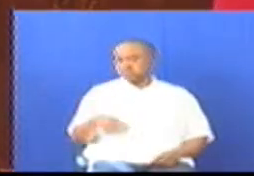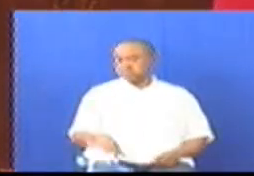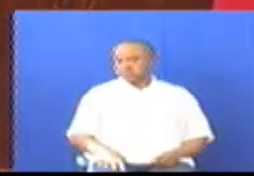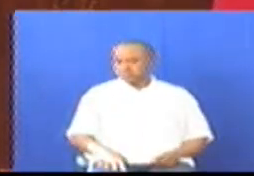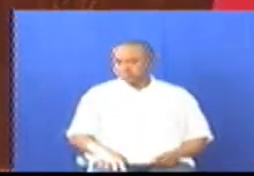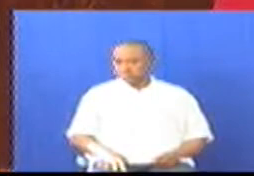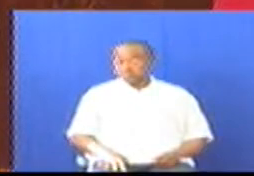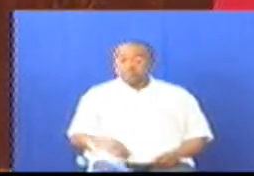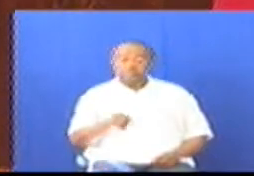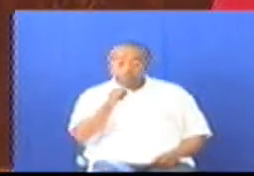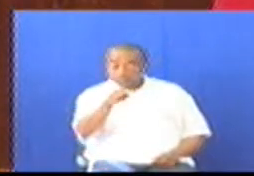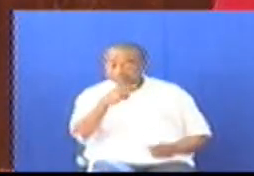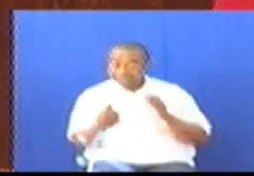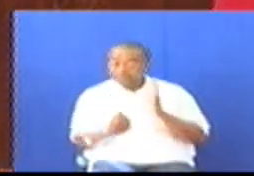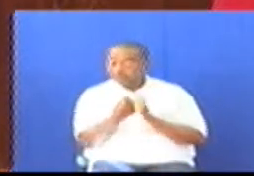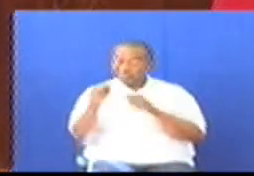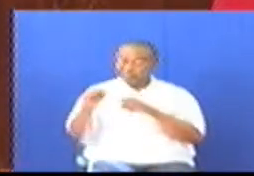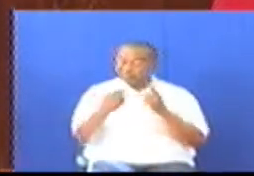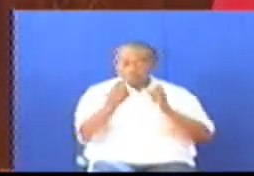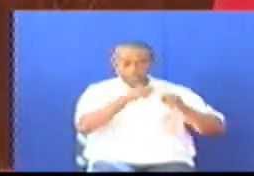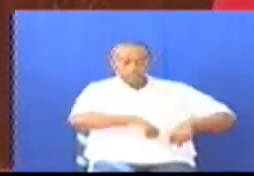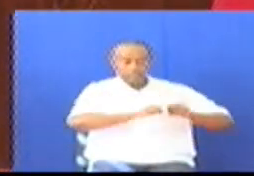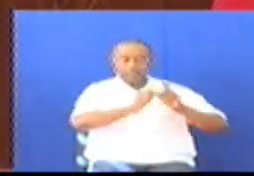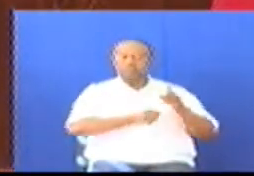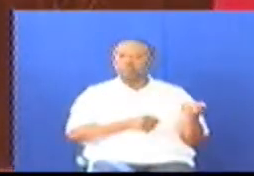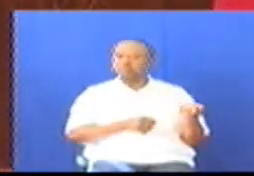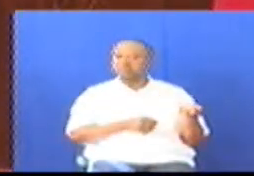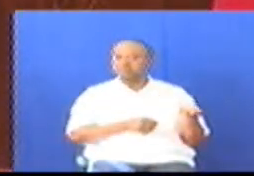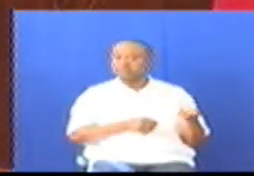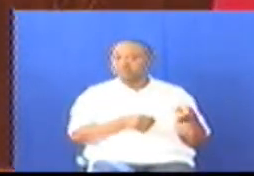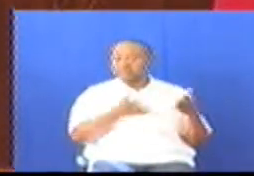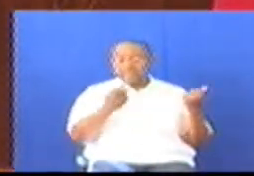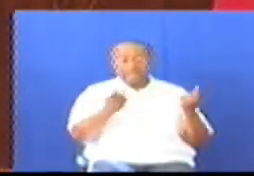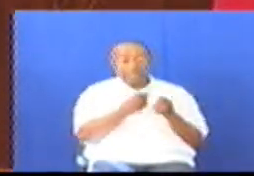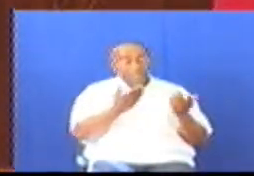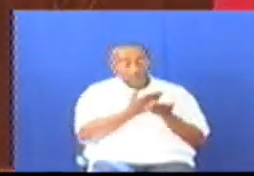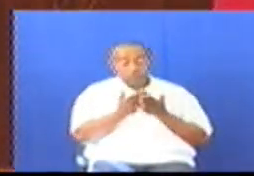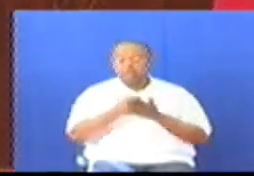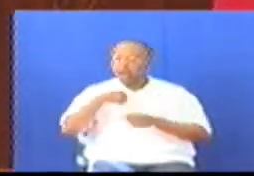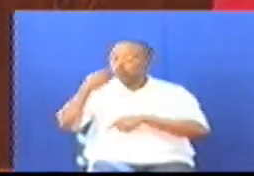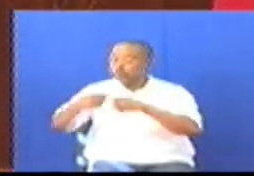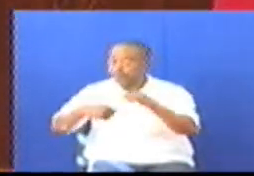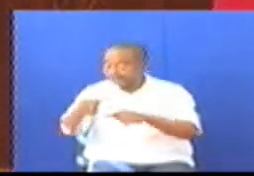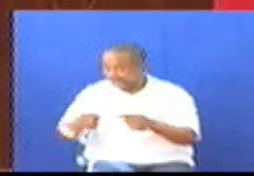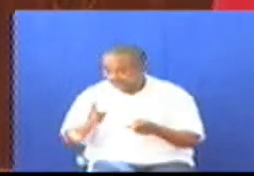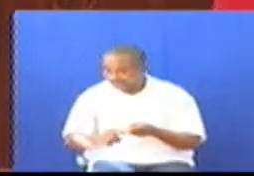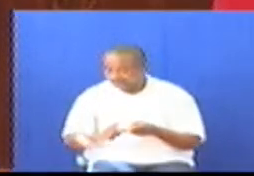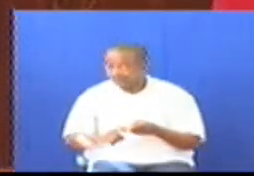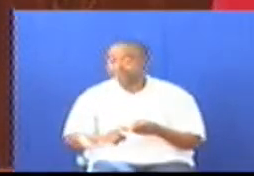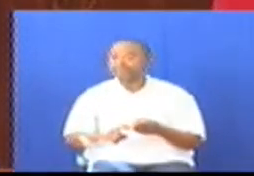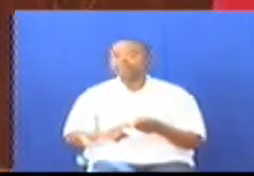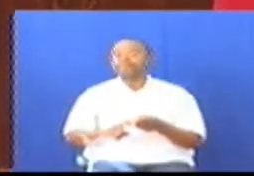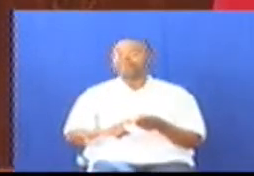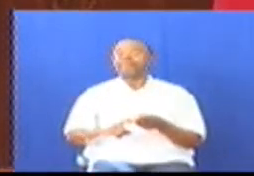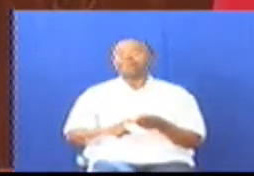na ilitokea kutokuelewana na management. Sasa kama hakuna continuity, hakuna